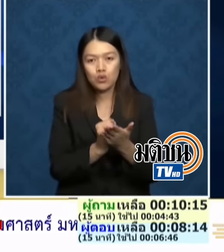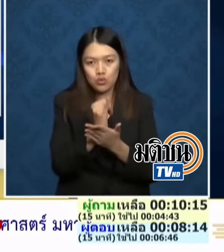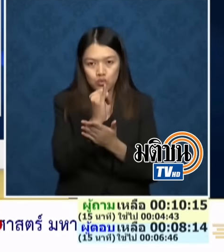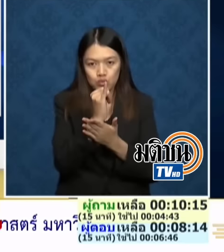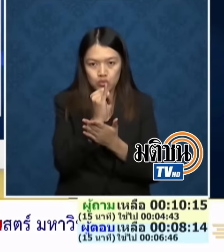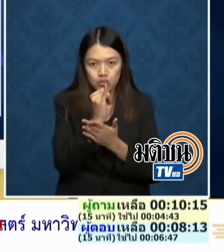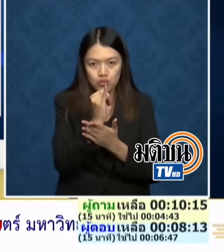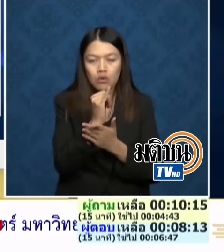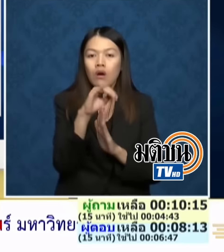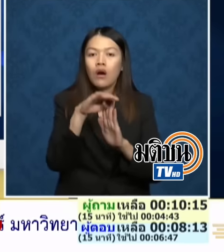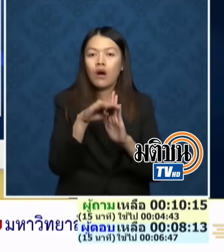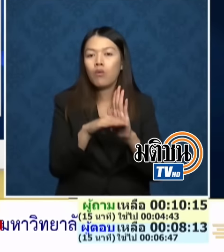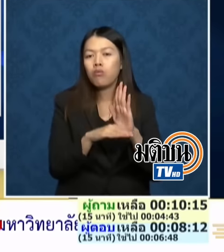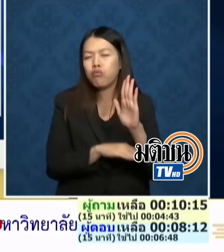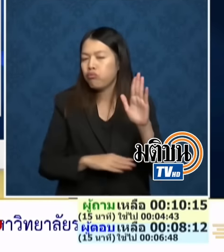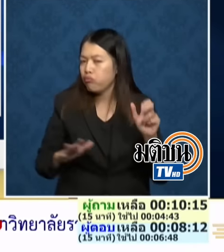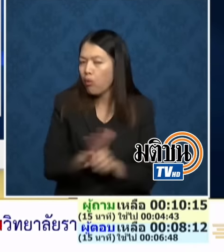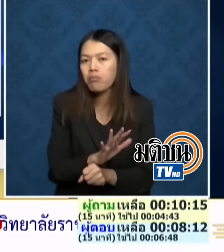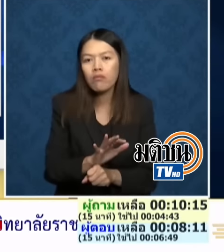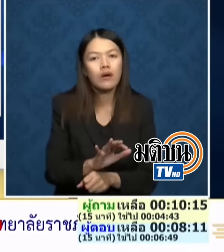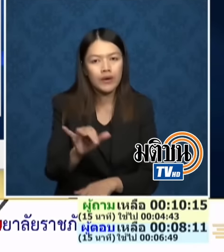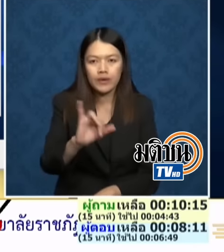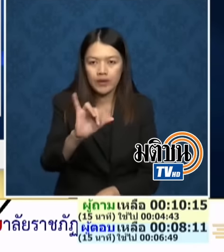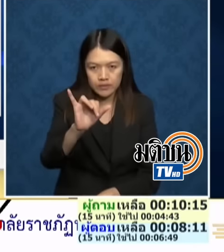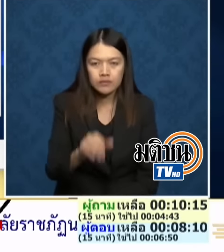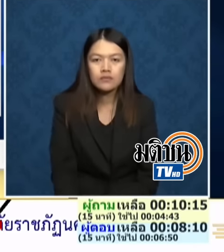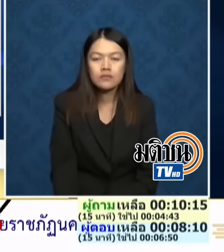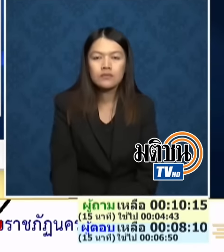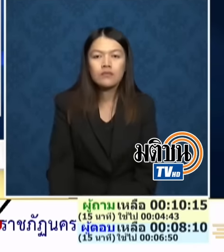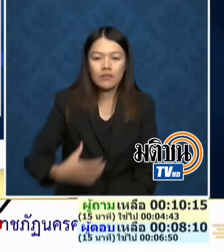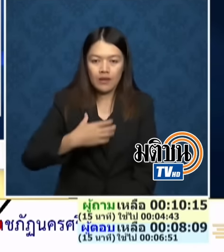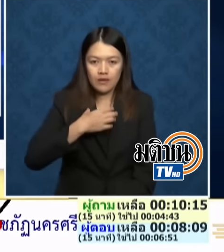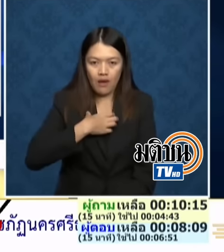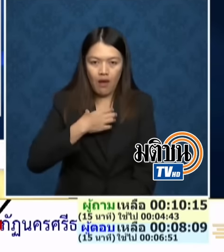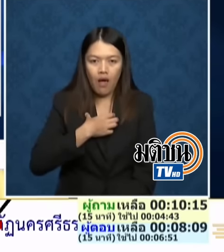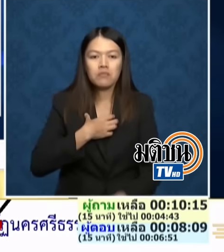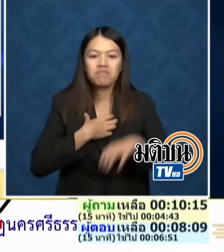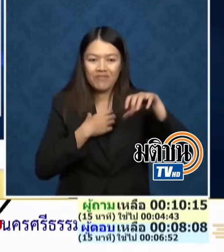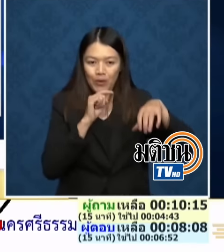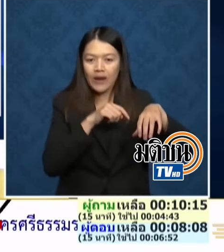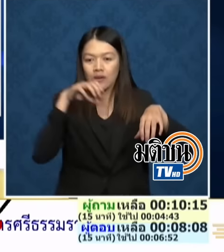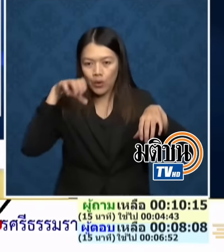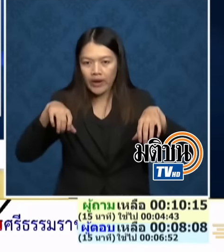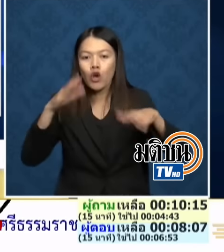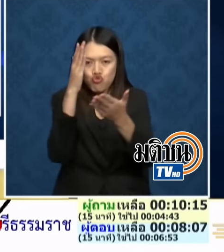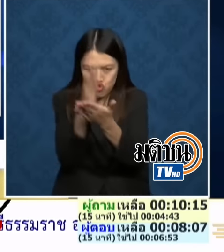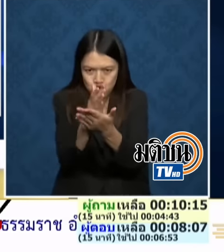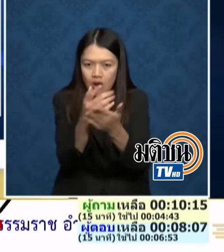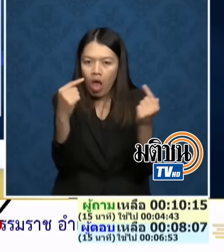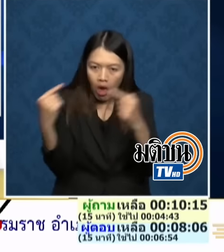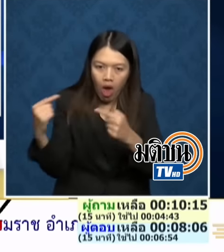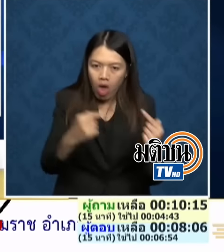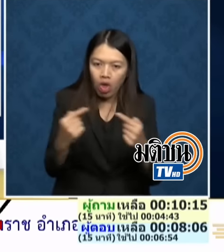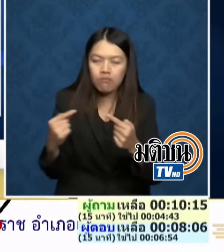หมดขั้นตอนหรอย่ ยังครับแต่เพีงท่ต้องการให้สองหนวยงาน ยุฑตว่อย่าทะเละกัเลย